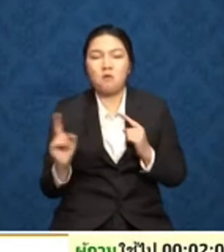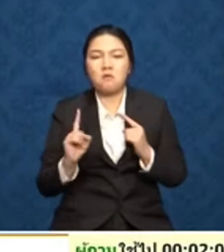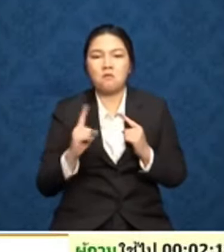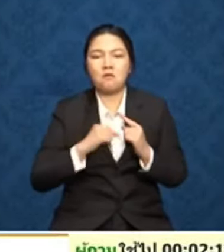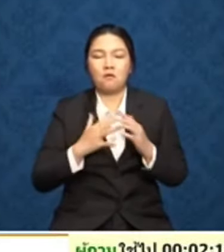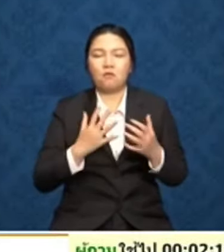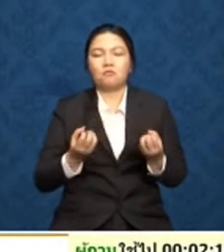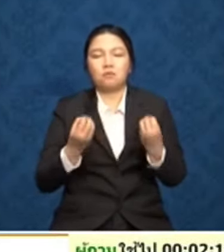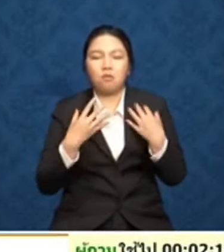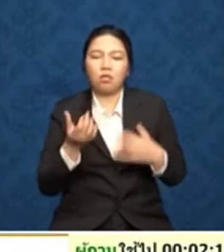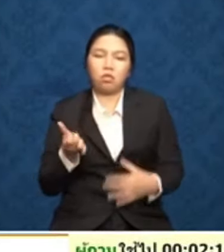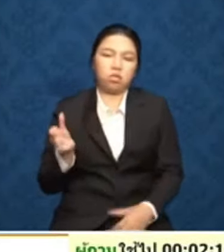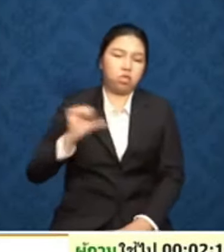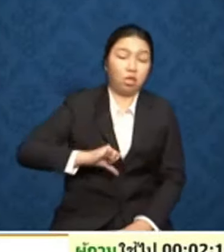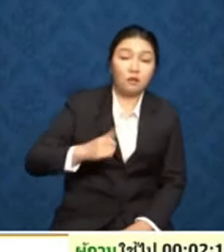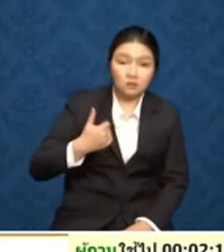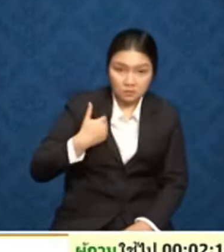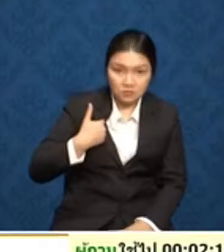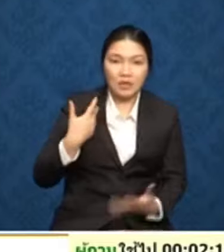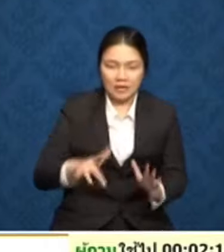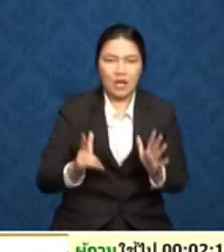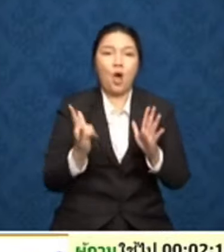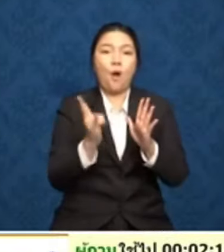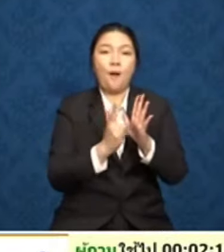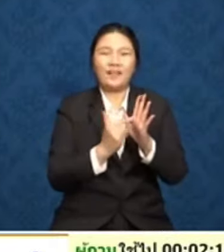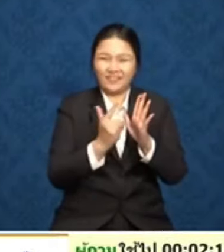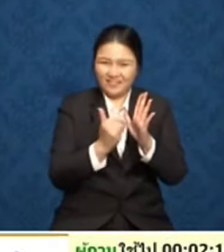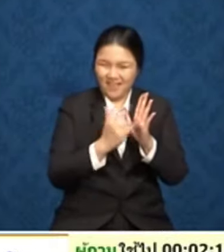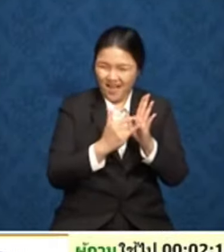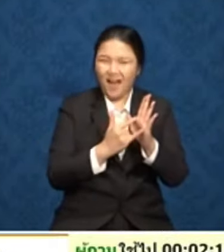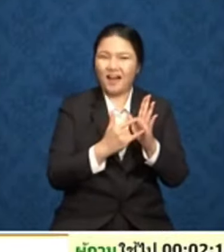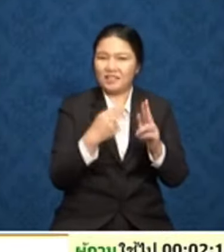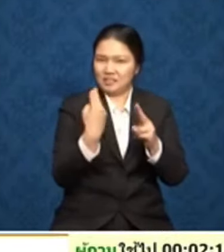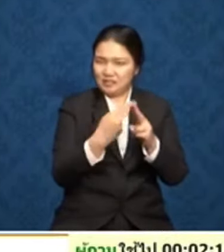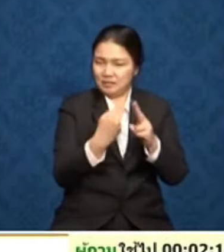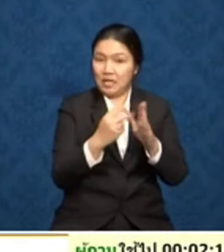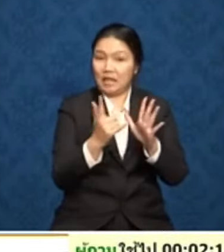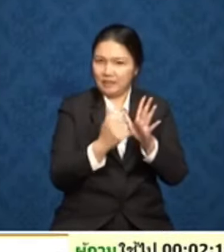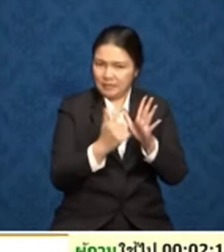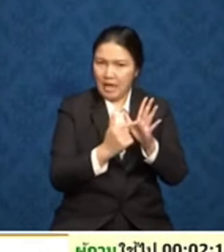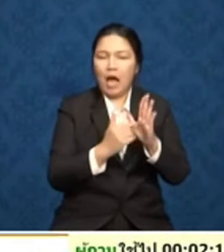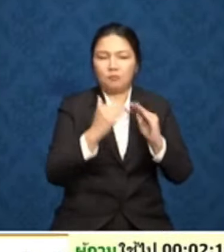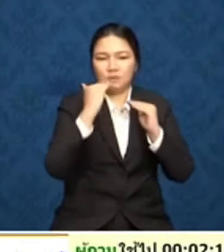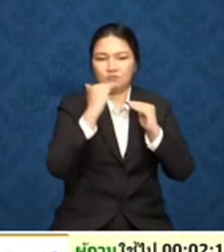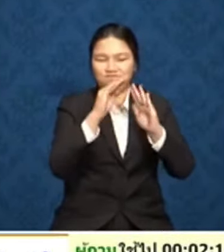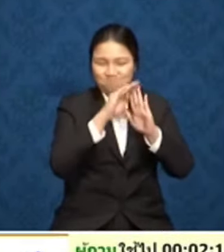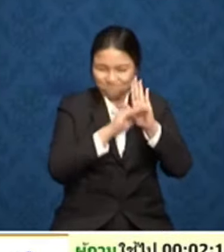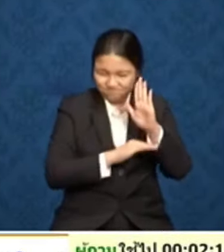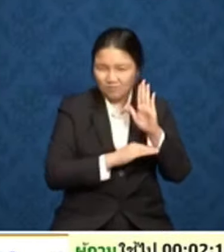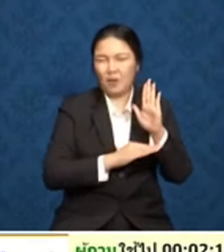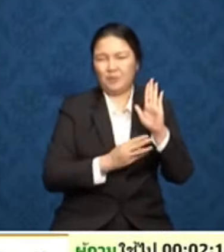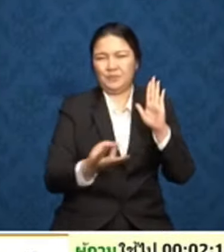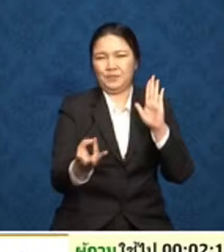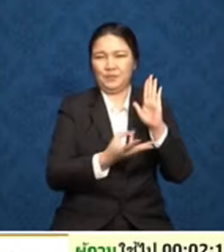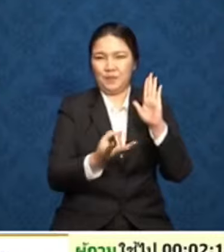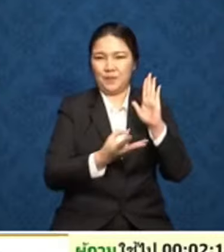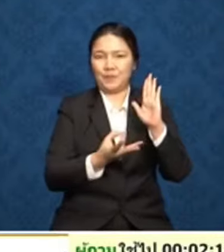งนะคะแล้วก็บัญชีในยาหลักเนี่ยยังมีอยู่จำกัดมากๆค่ะอันนี้ท่านรัฐมนตรีเองอาจจะทราบอยู่แล้วนะคะ